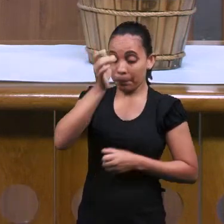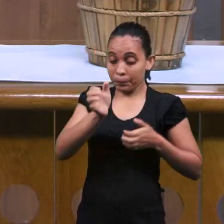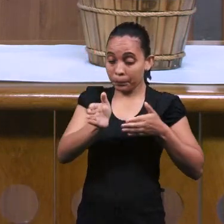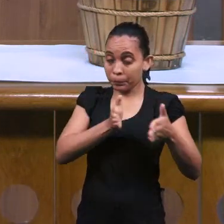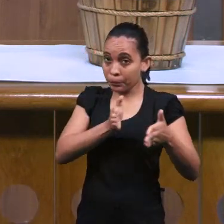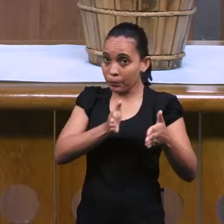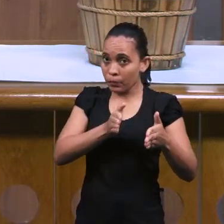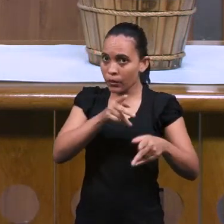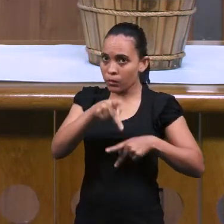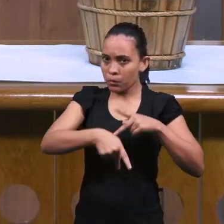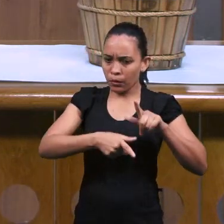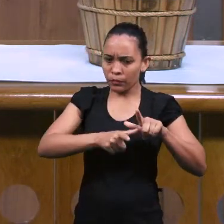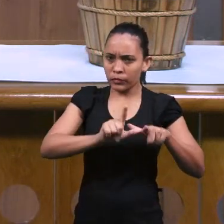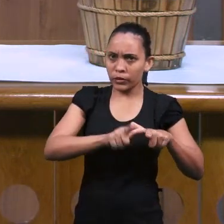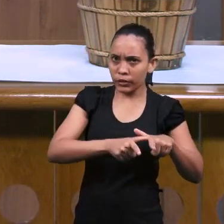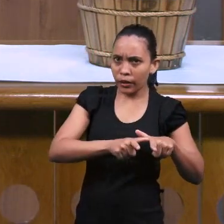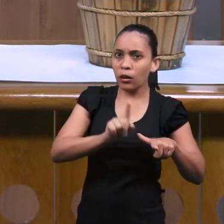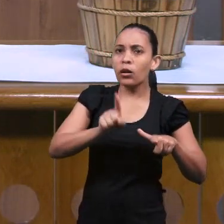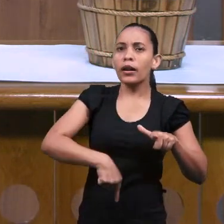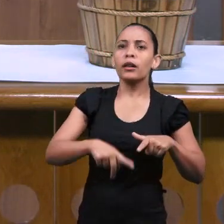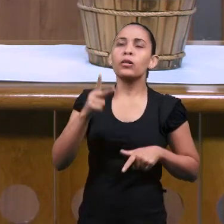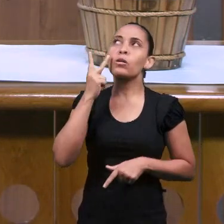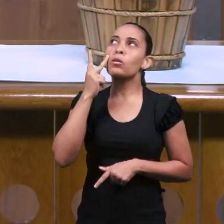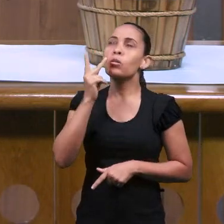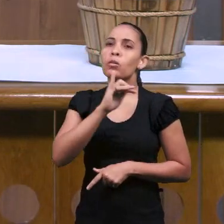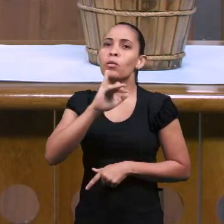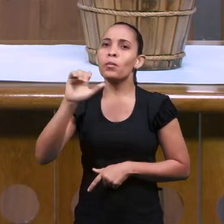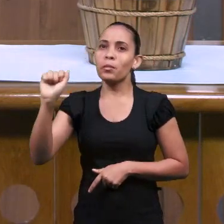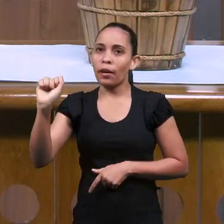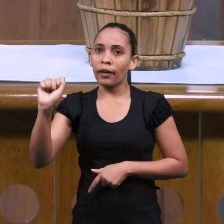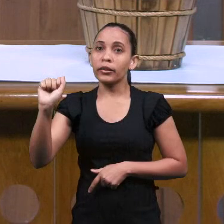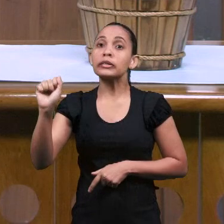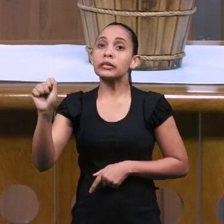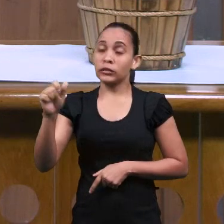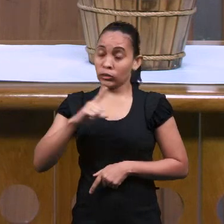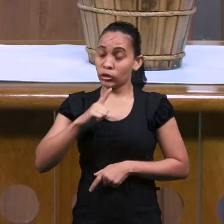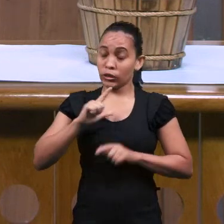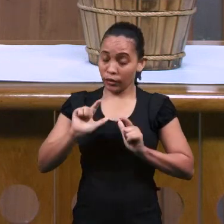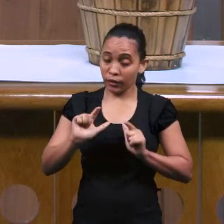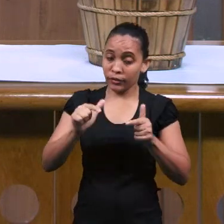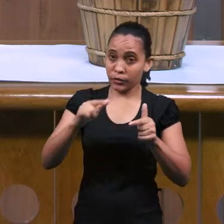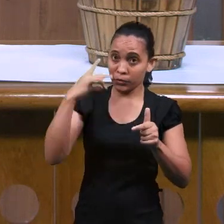Père. Toute la conversation avait le Père, il y avait une personne au Saint-Esprit, mais